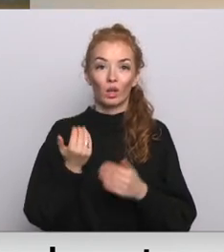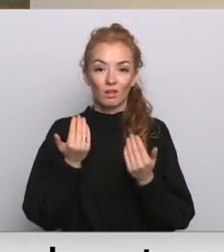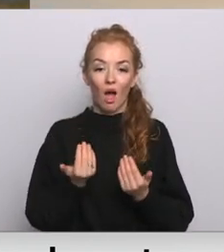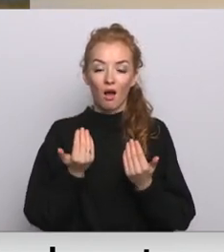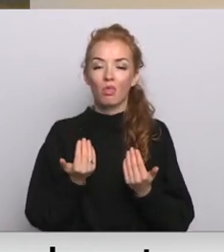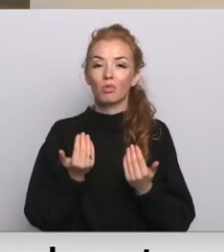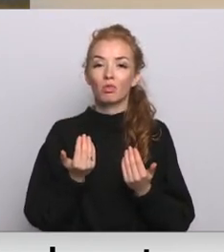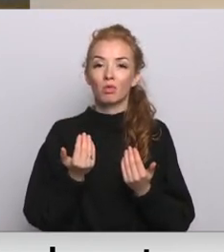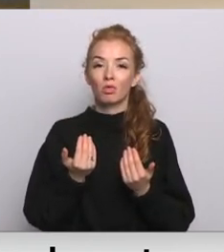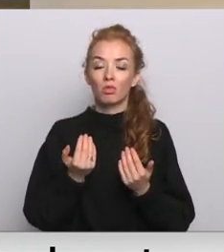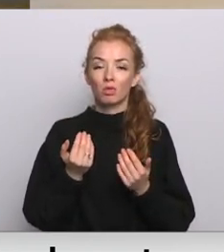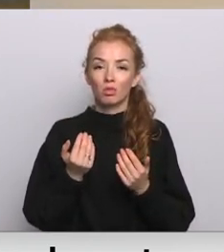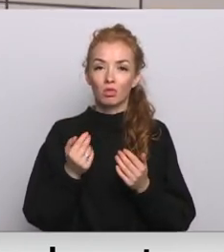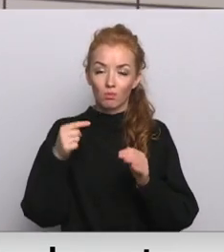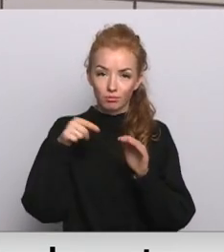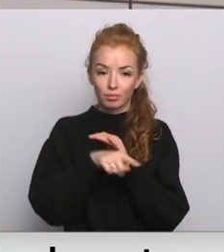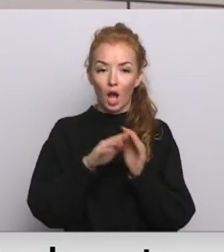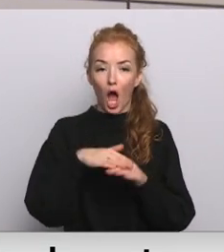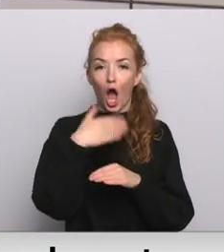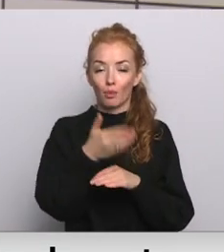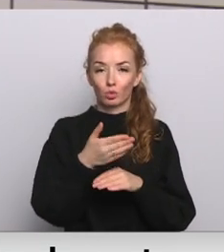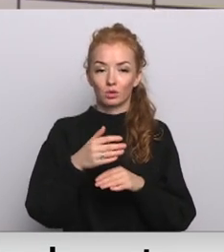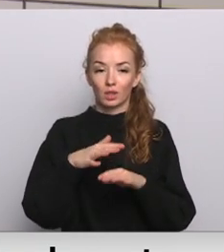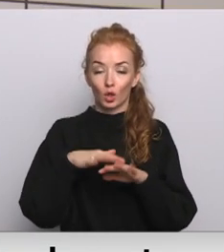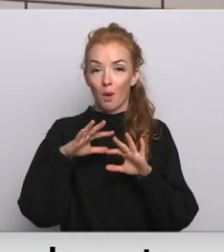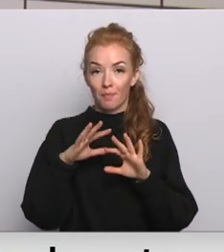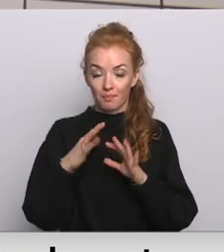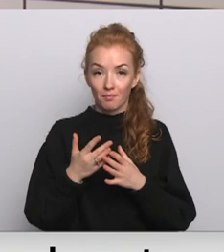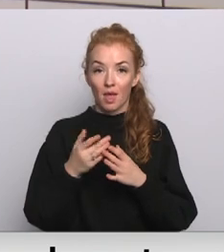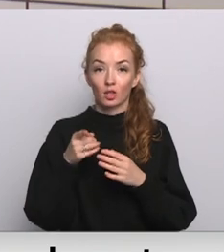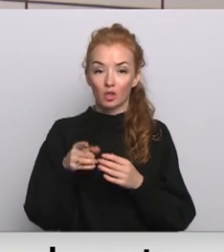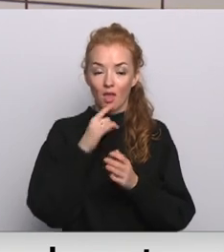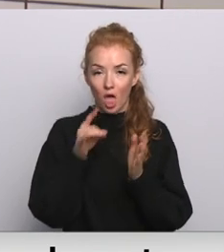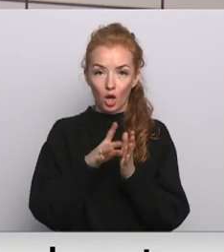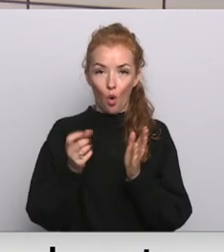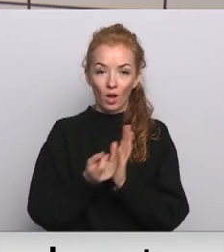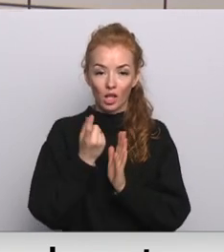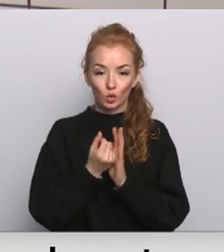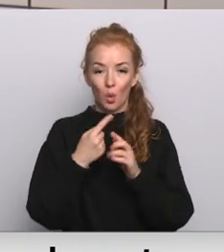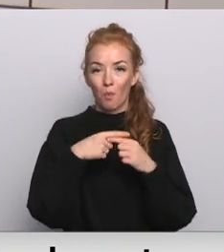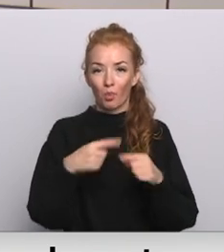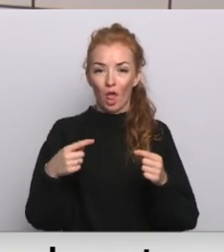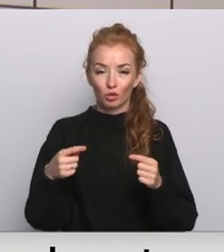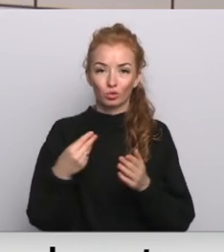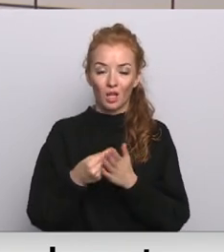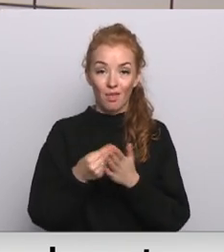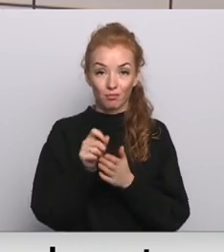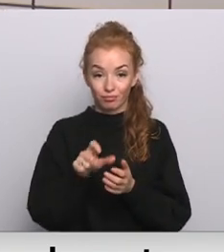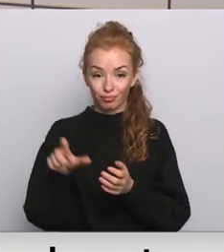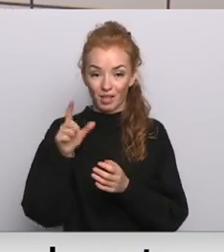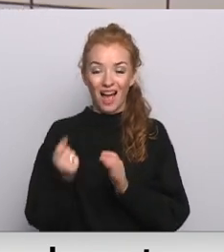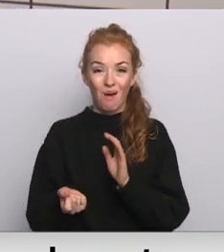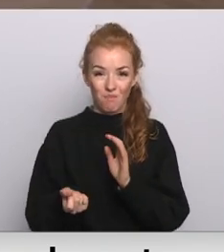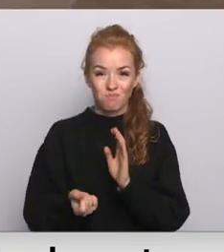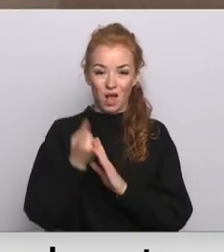iziet ārpus tirgu. Lijā gan norāda, ka lai gan energoresursu un citu preču cenu dārdzību uzņēmējiem rada